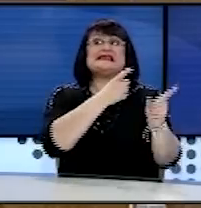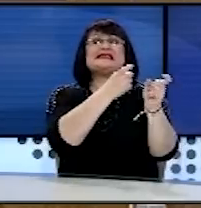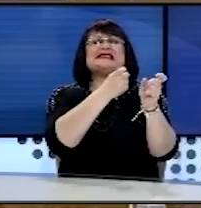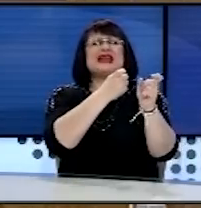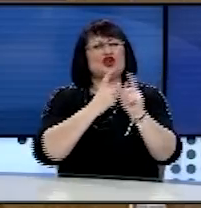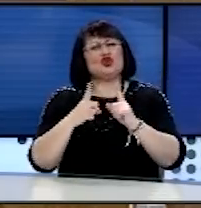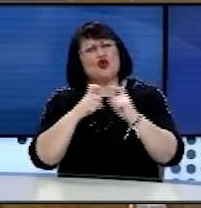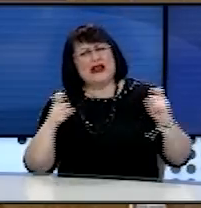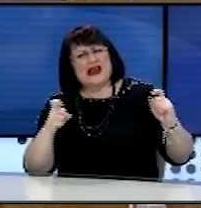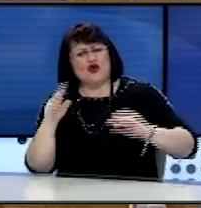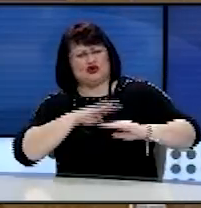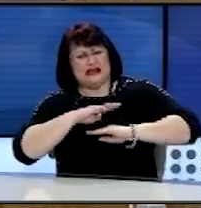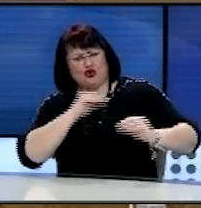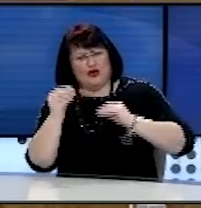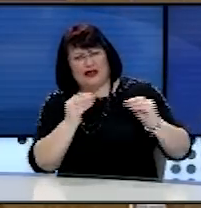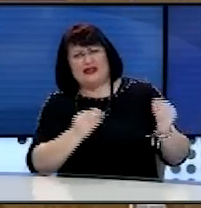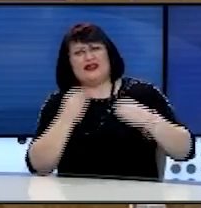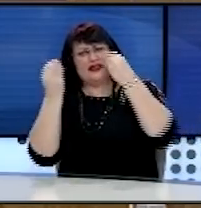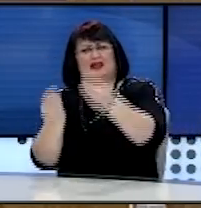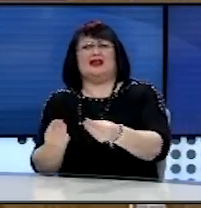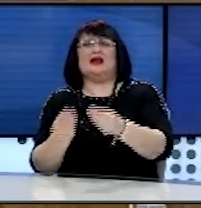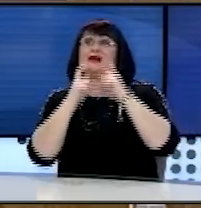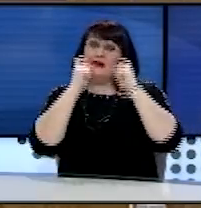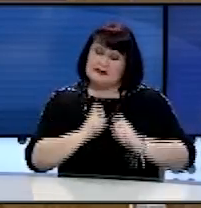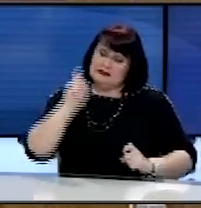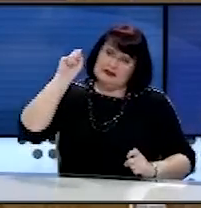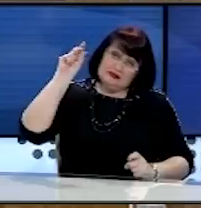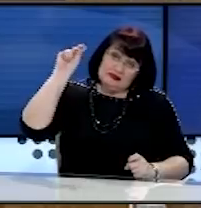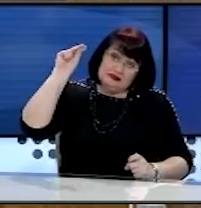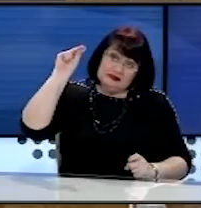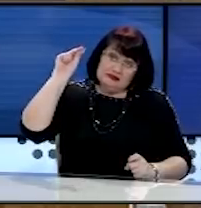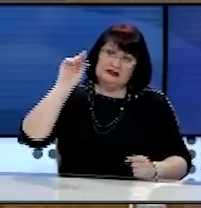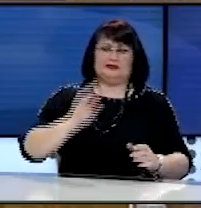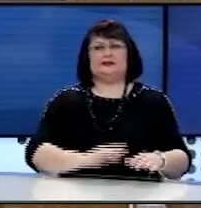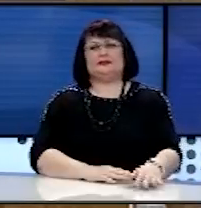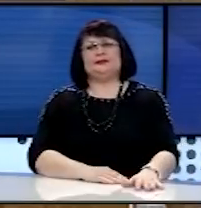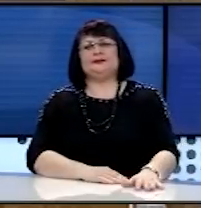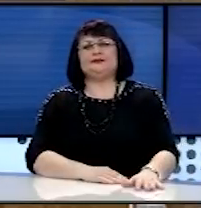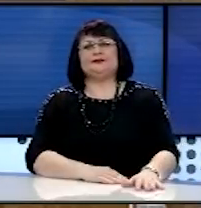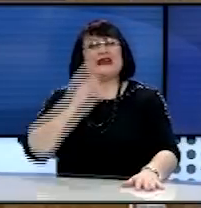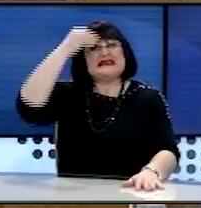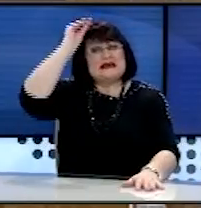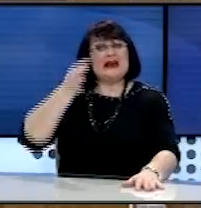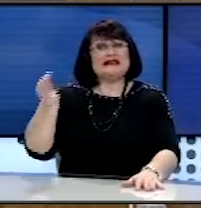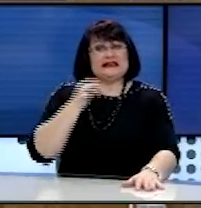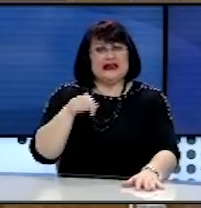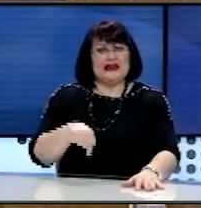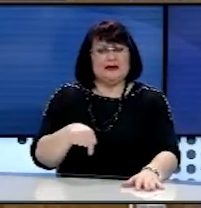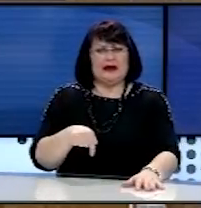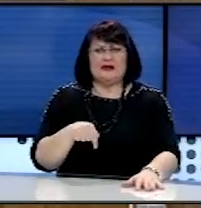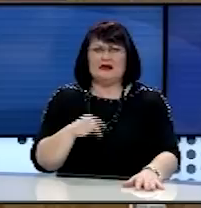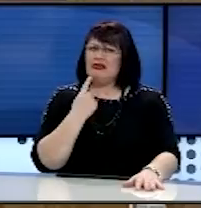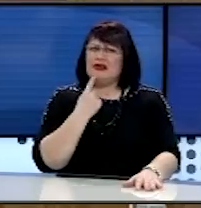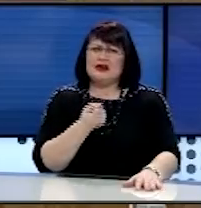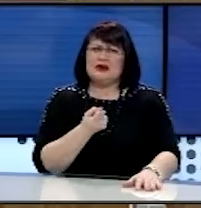στρατιωτικού υλικού είναι ακριβώς αποτέλεσμα και αυτών των δεσμεύσεων. Άκουσα τον κύριο Τσίπρα σήμερα όχι να